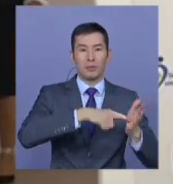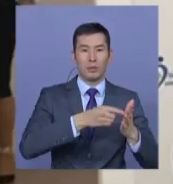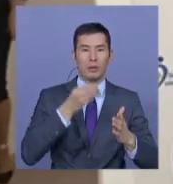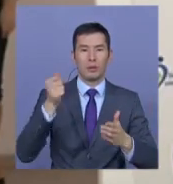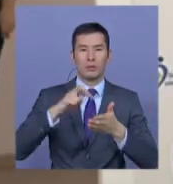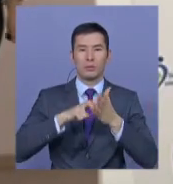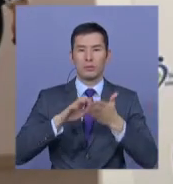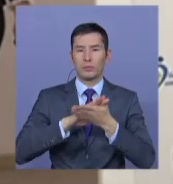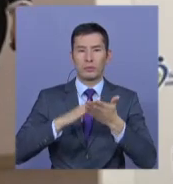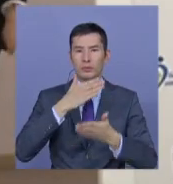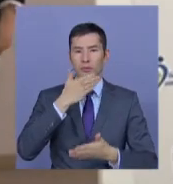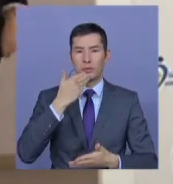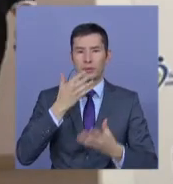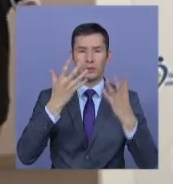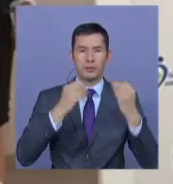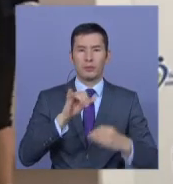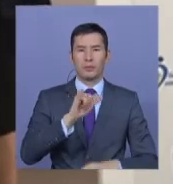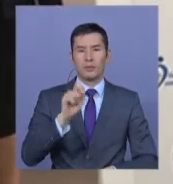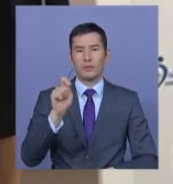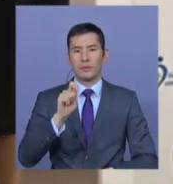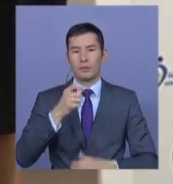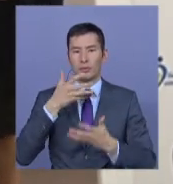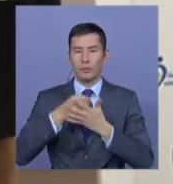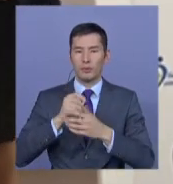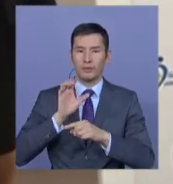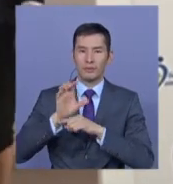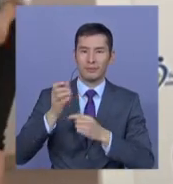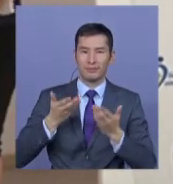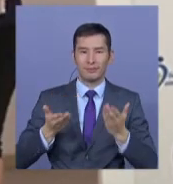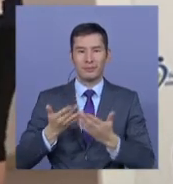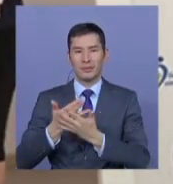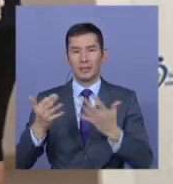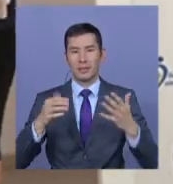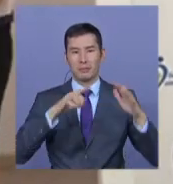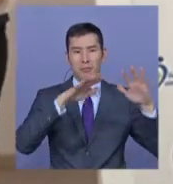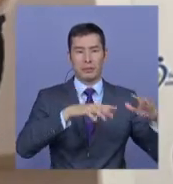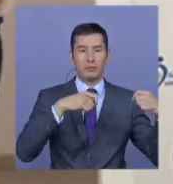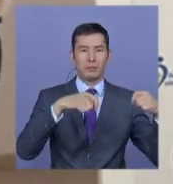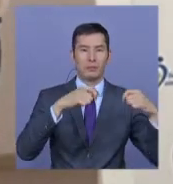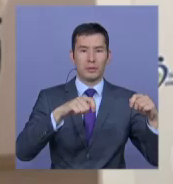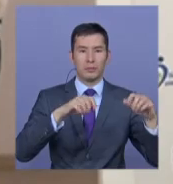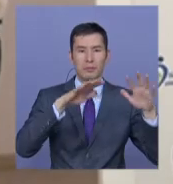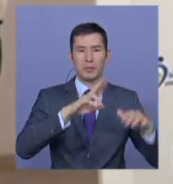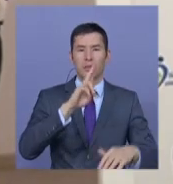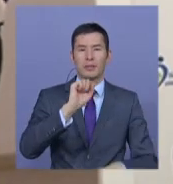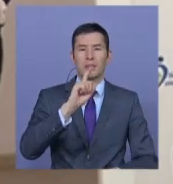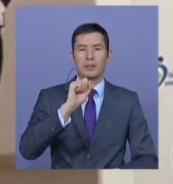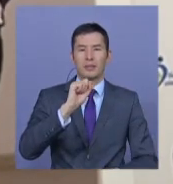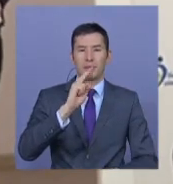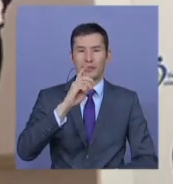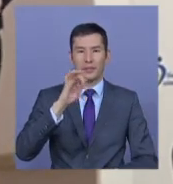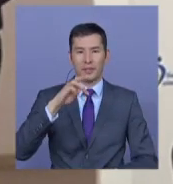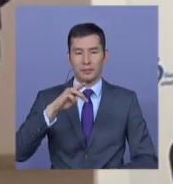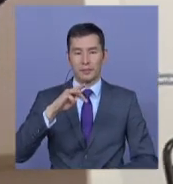барып, өздерінің суббота воскресенье күндері, мысалы, өзінің жаңағы шығарған продукциясын сол жерде сатады халыққа. Содан кейін ярмарка болды, өздеріңіз